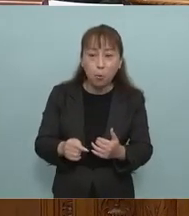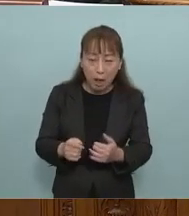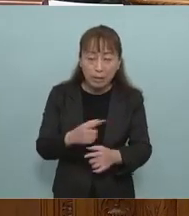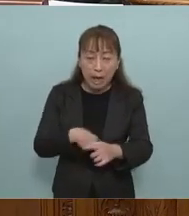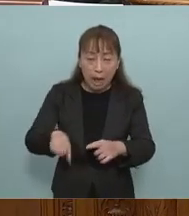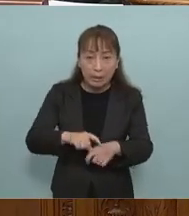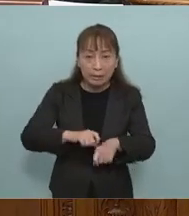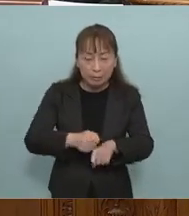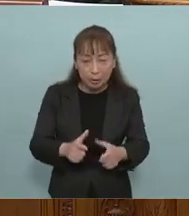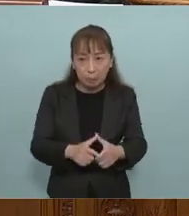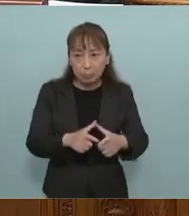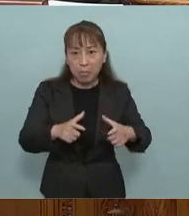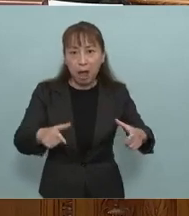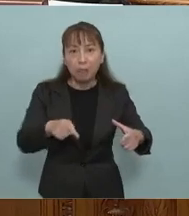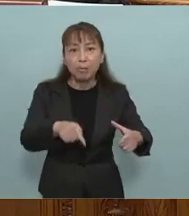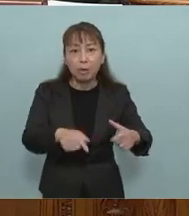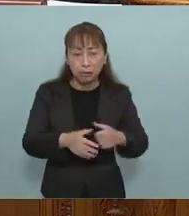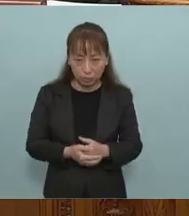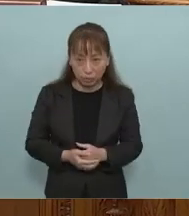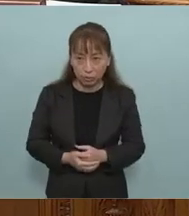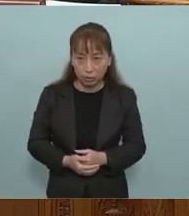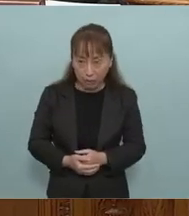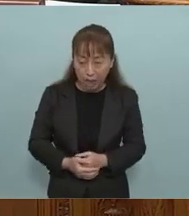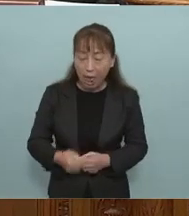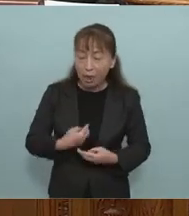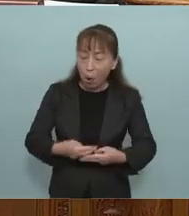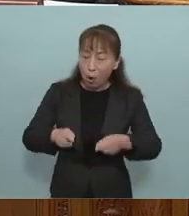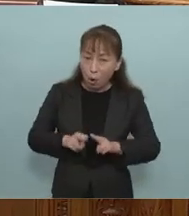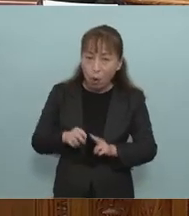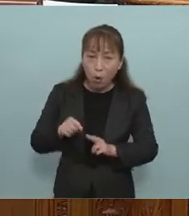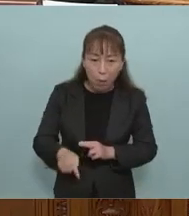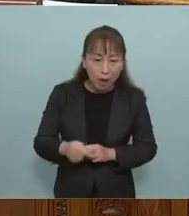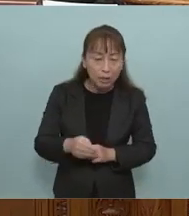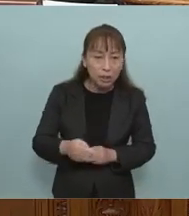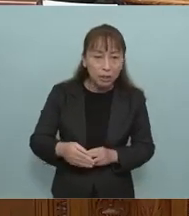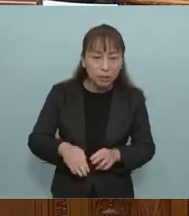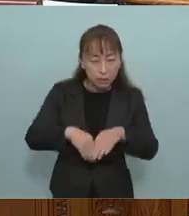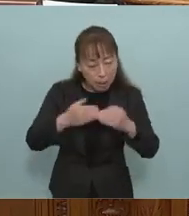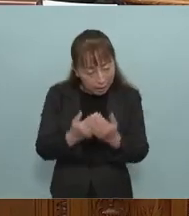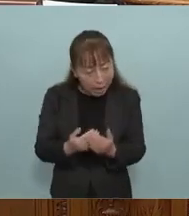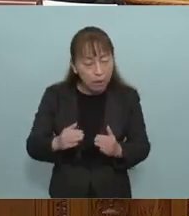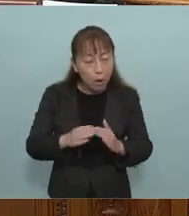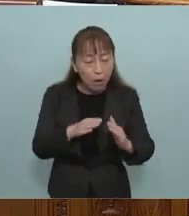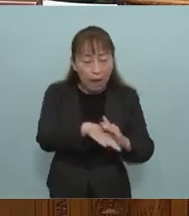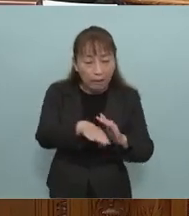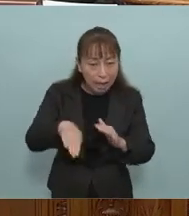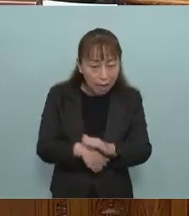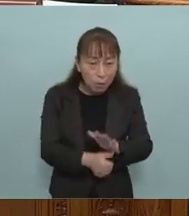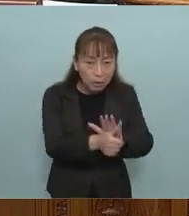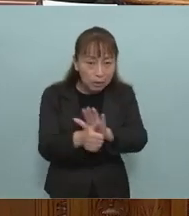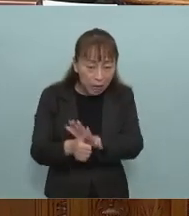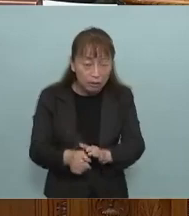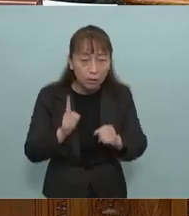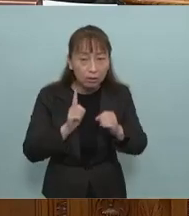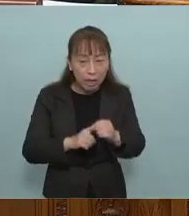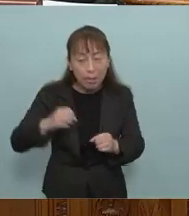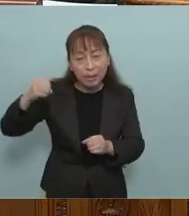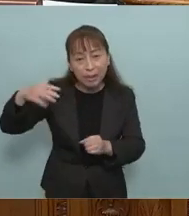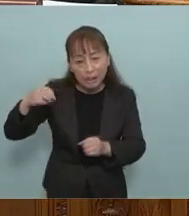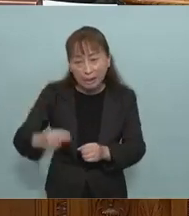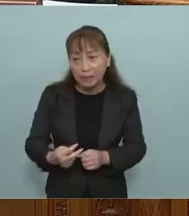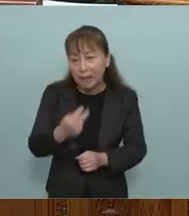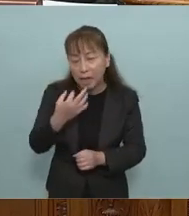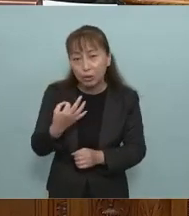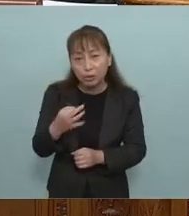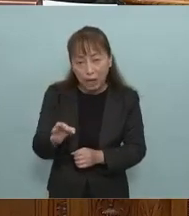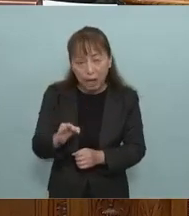でいます。そこで公明党は、すべての家計を支援すべく、電気代、ガス代の高騰に対応すべ